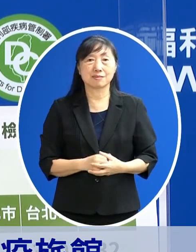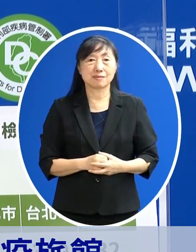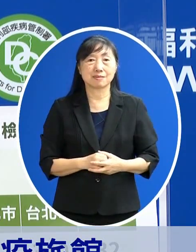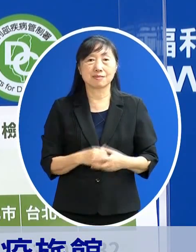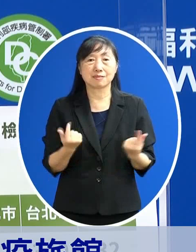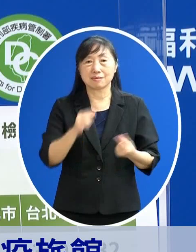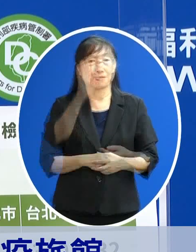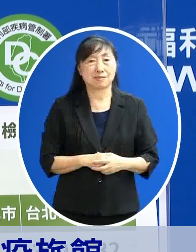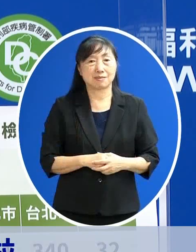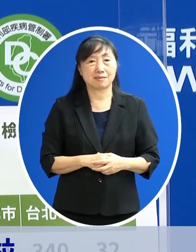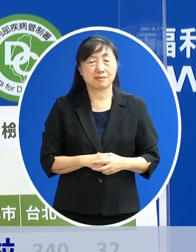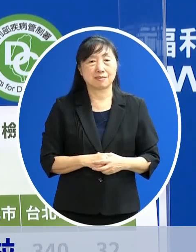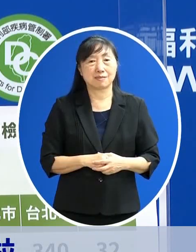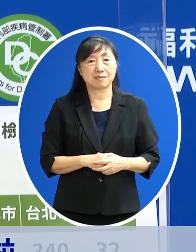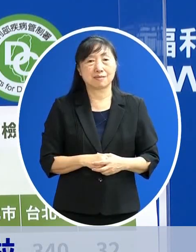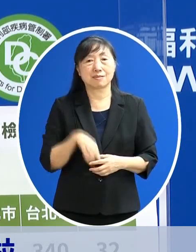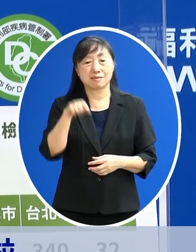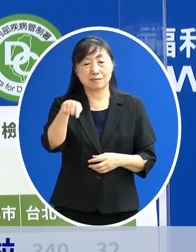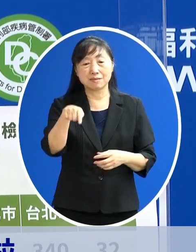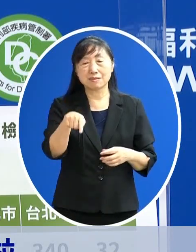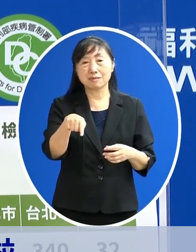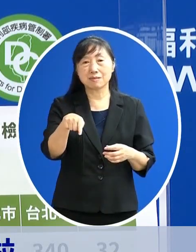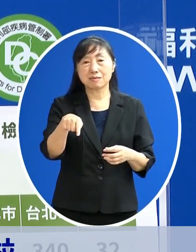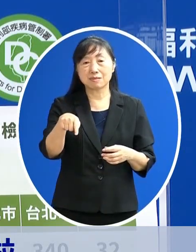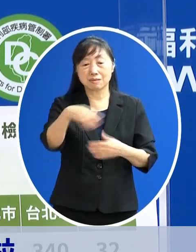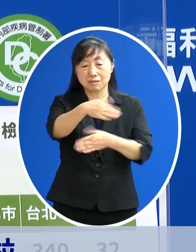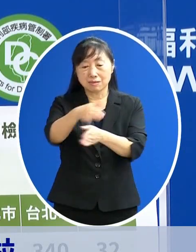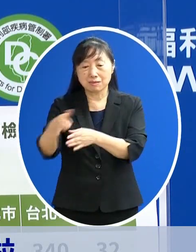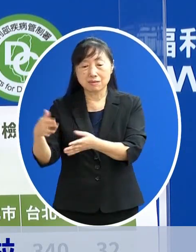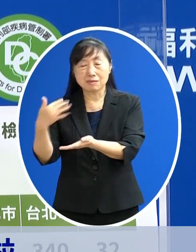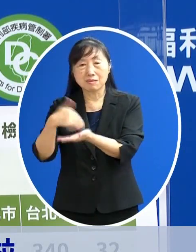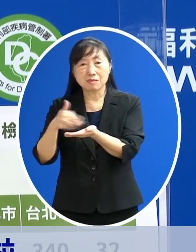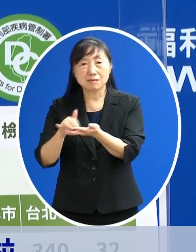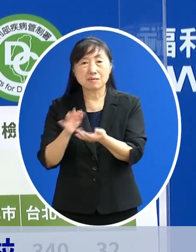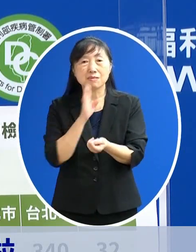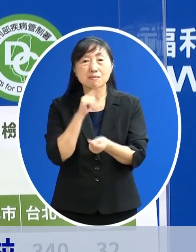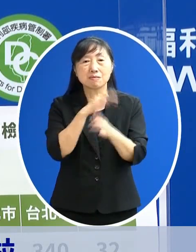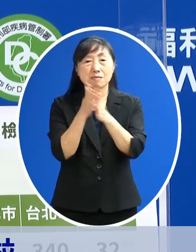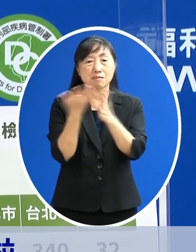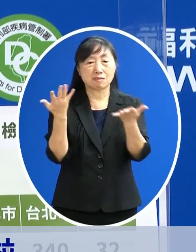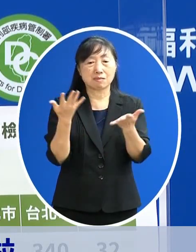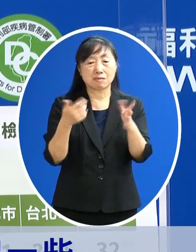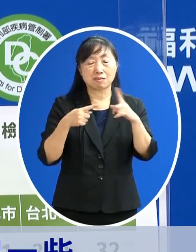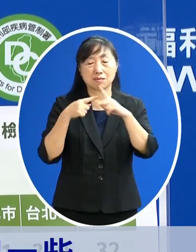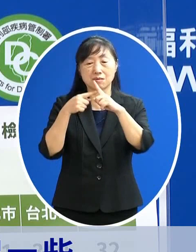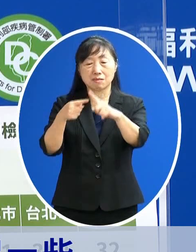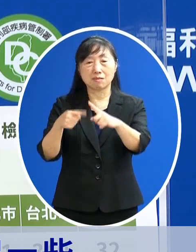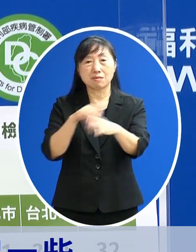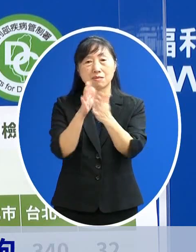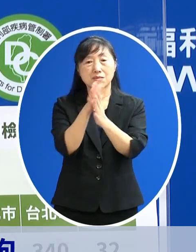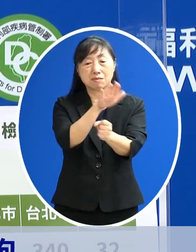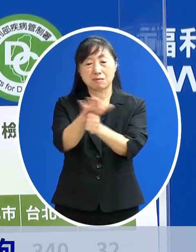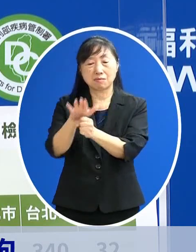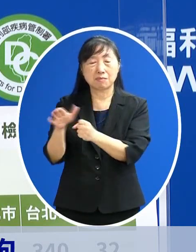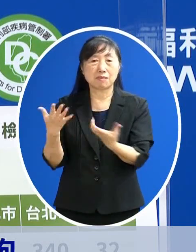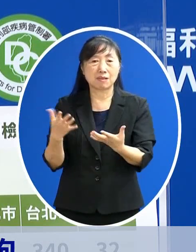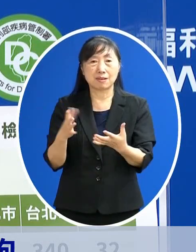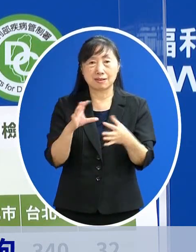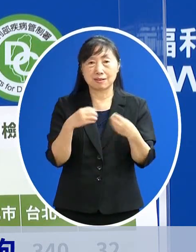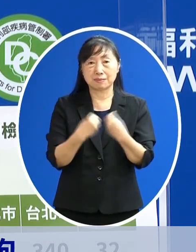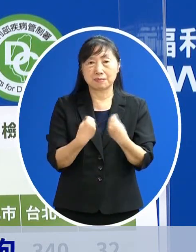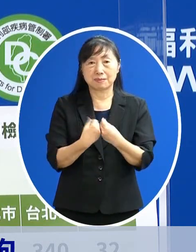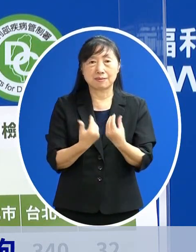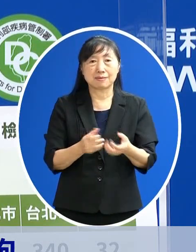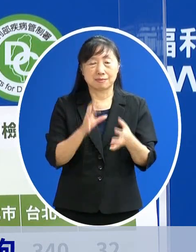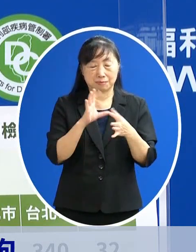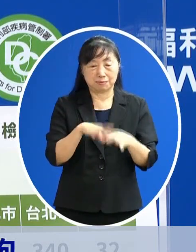哈防疫旅馆容置率哈让它变成就是塞满了，好，换句话能够多空出一些，那